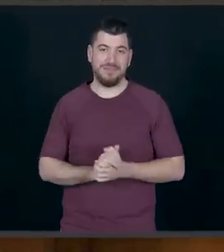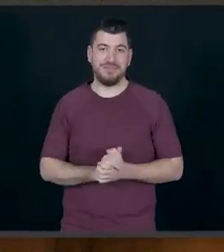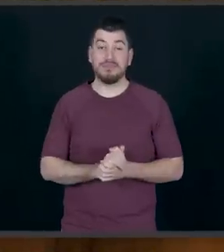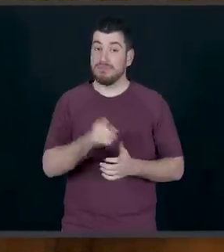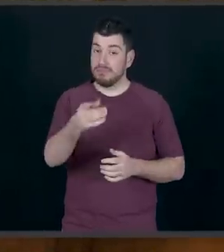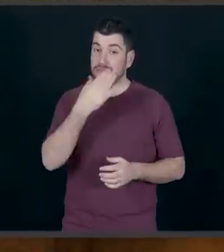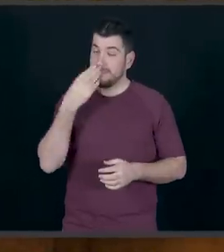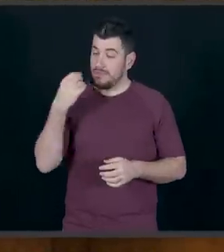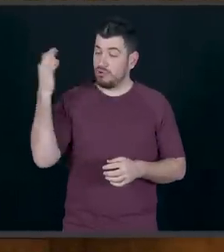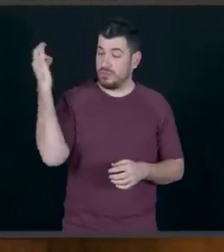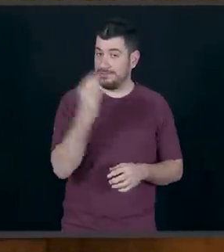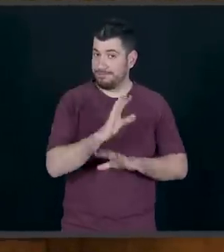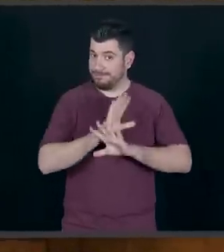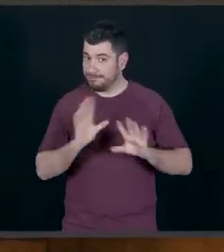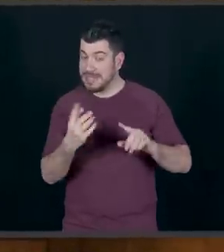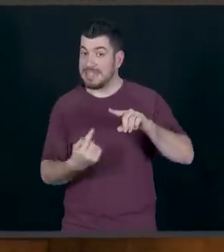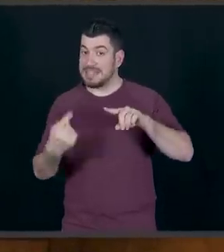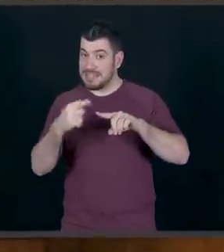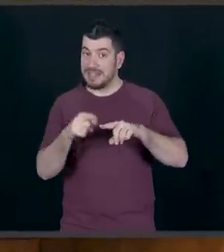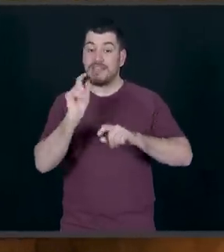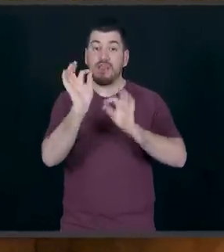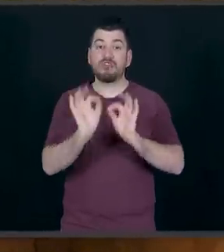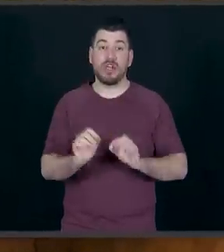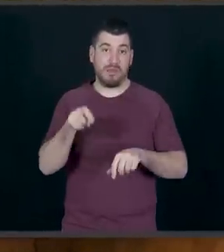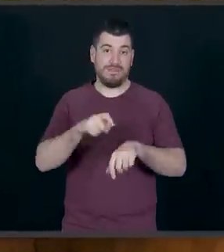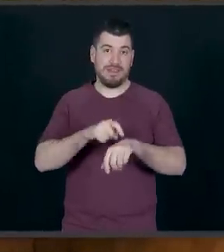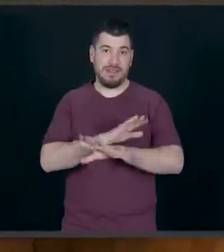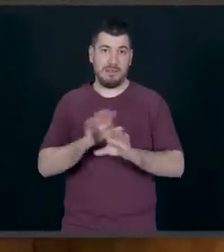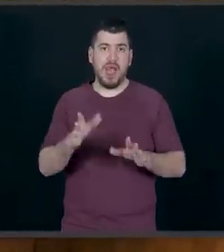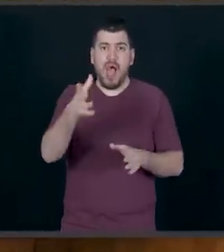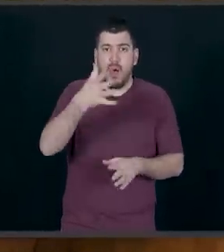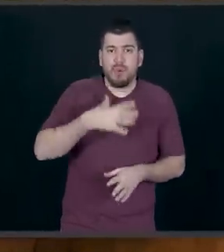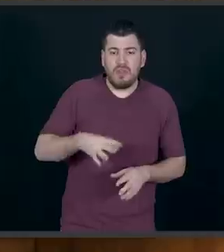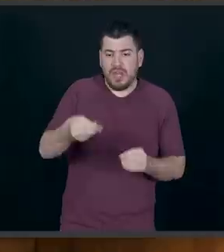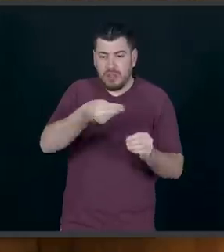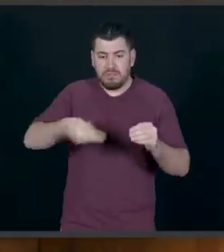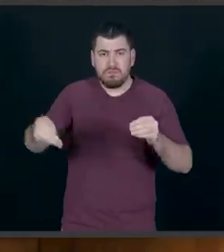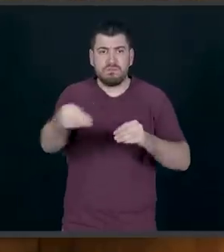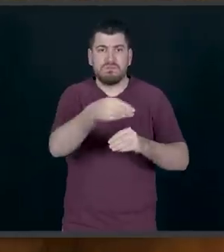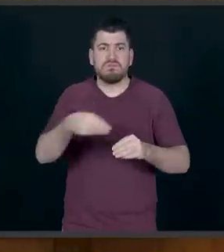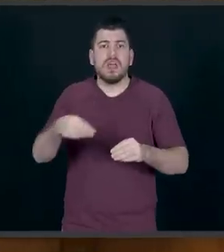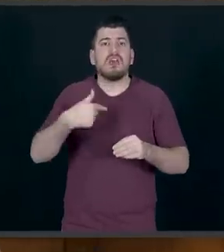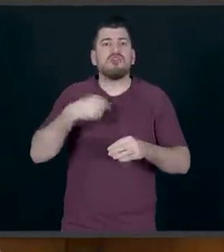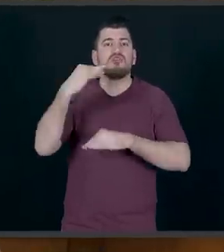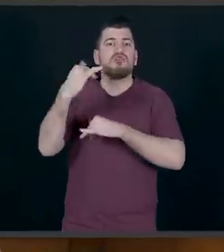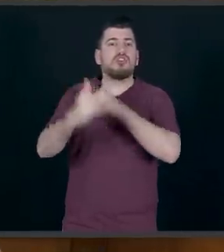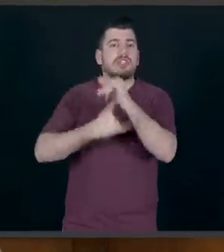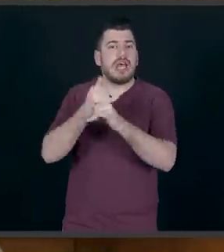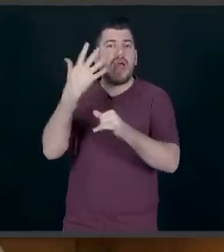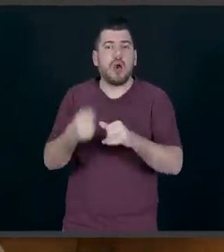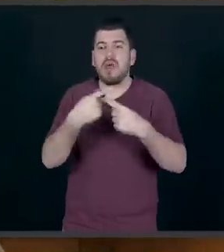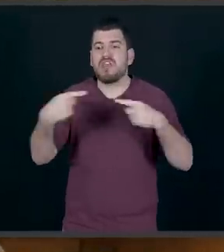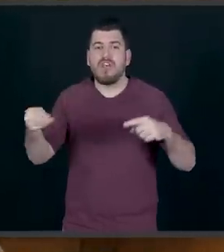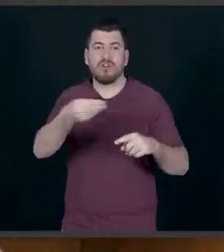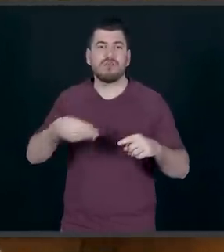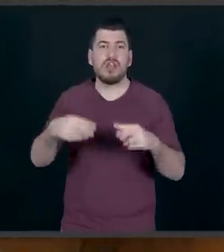Είναι πεντανόστιμη, σας το υπόσχομαι, και ήρθε η ώρα να τη στολίσουμε. Μπορείτε να κάνετε ό,τι γλάσσα θέλετε. Στο site μου έχω άπειρες συνταγές. Μπορείτε να βάλετε σοκολάτα,